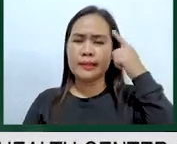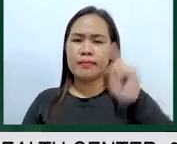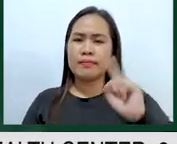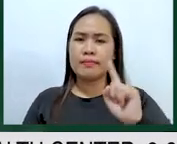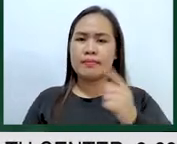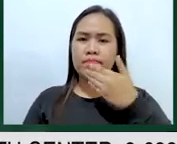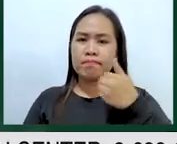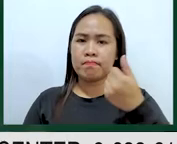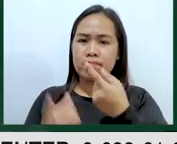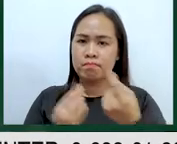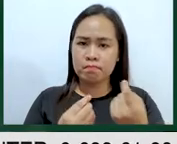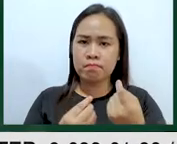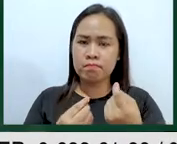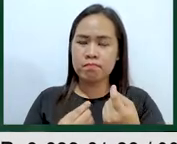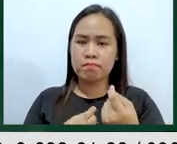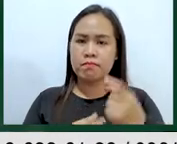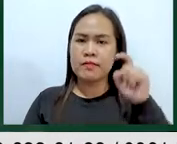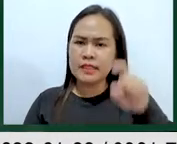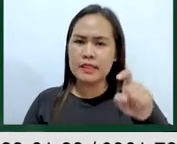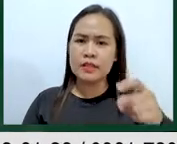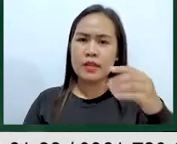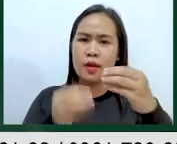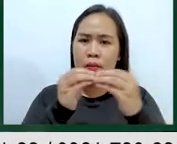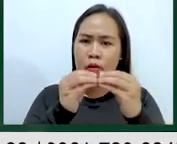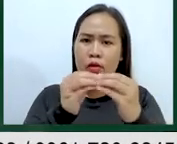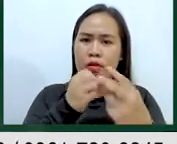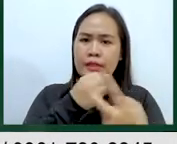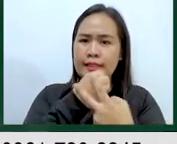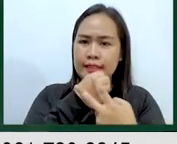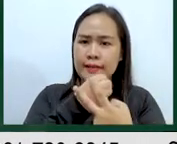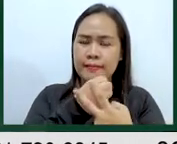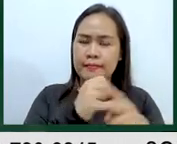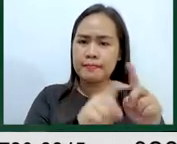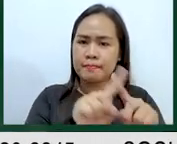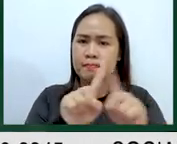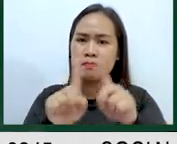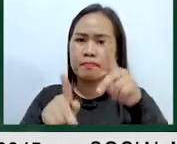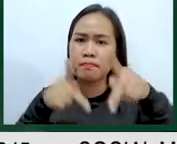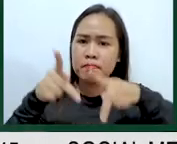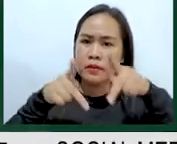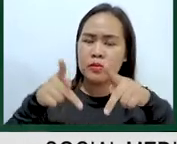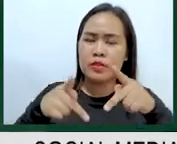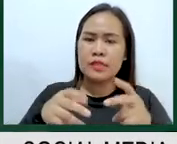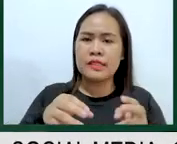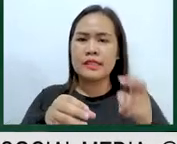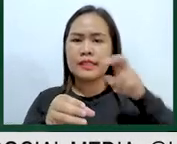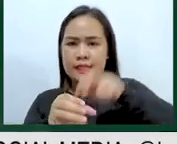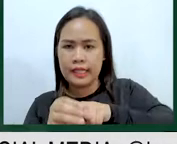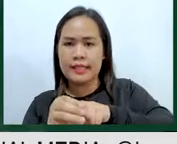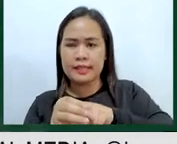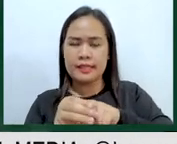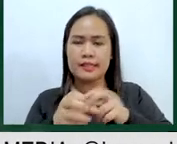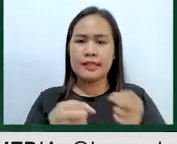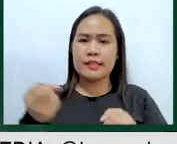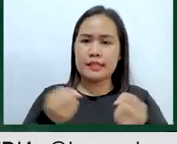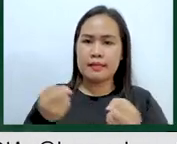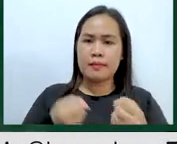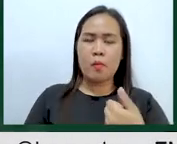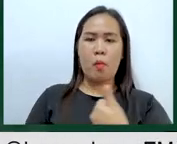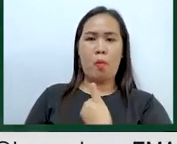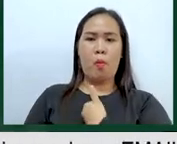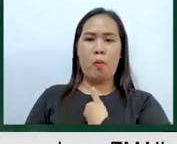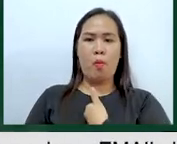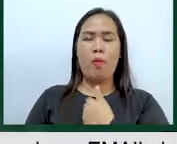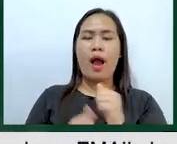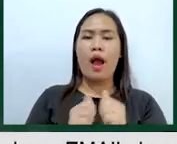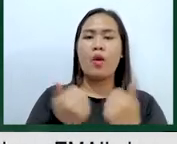yung safety pa rin ng ating mga mananakay, di ba? Nung ating mga kababayan, kumbaga, nasa